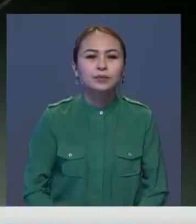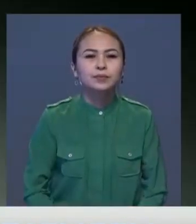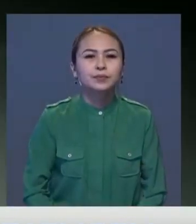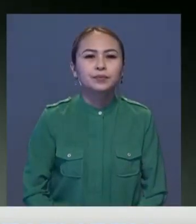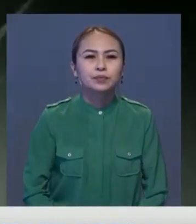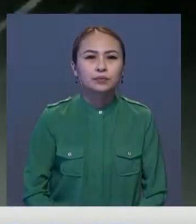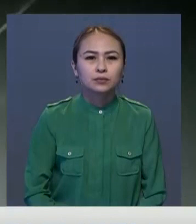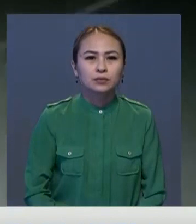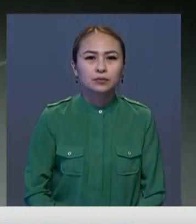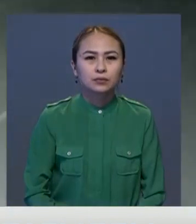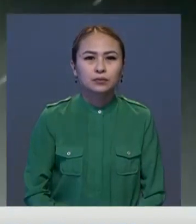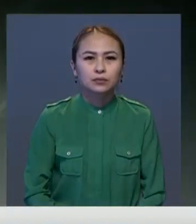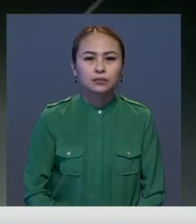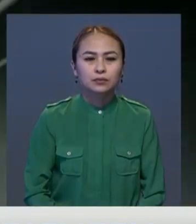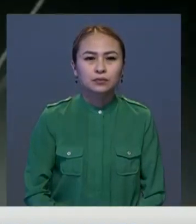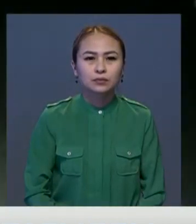еді.